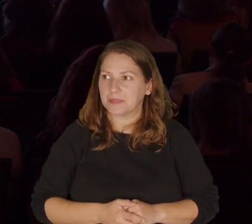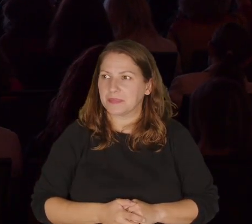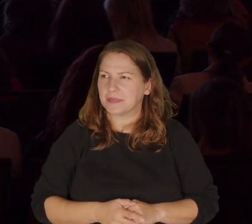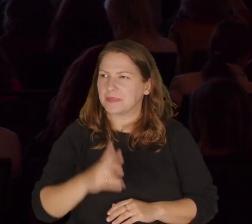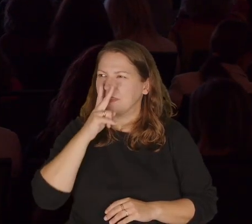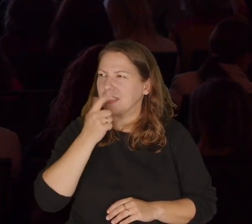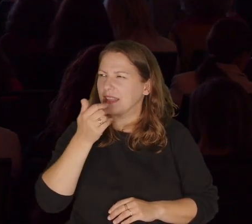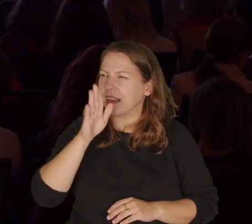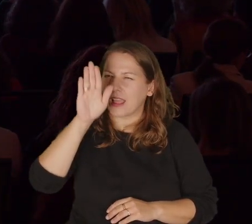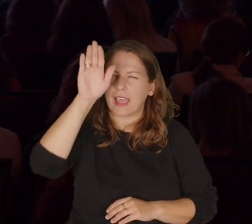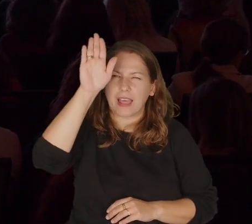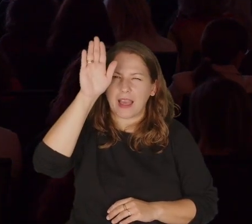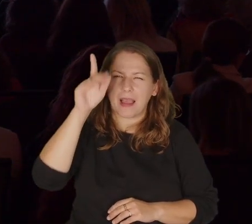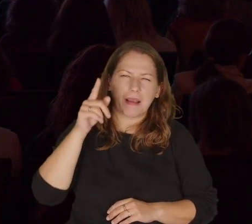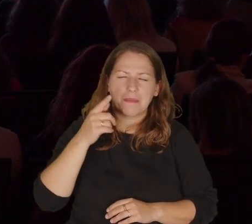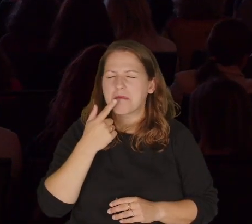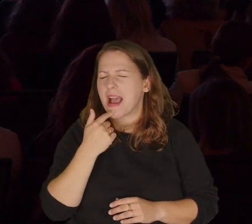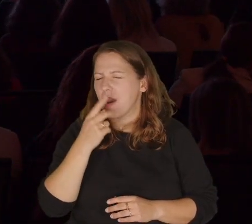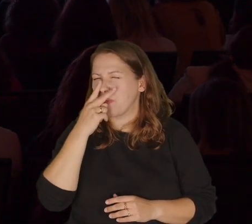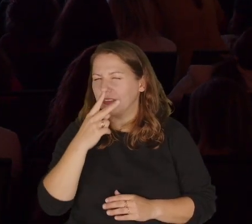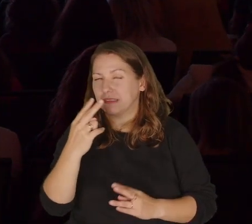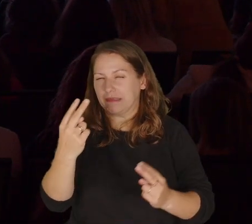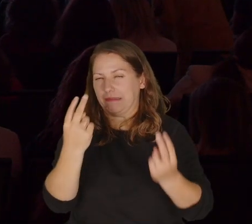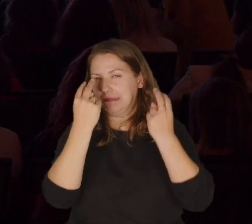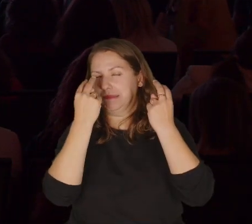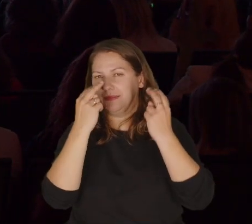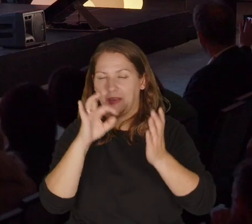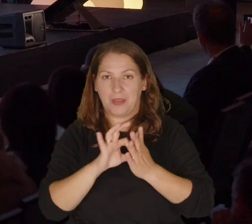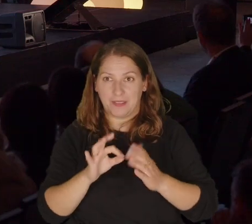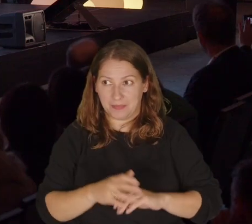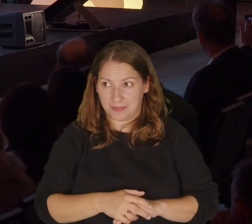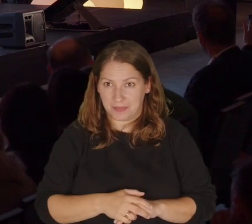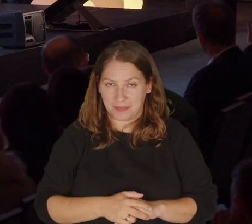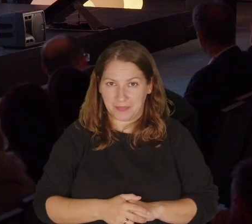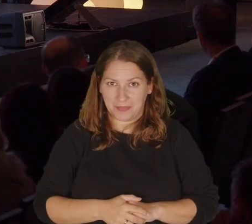O, widzę jakąś rękę podniesioną. Mało widzę, bo akurat centralnie lampę widzę. O.